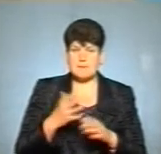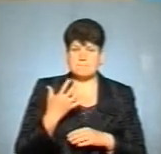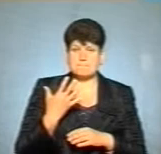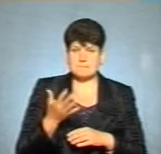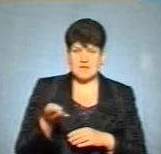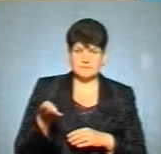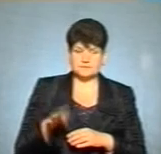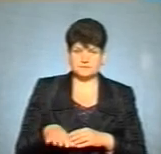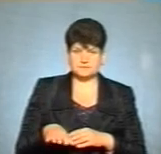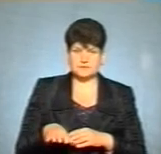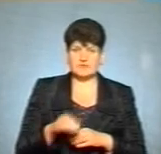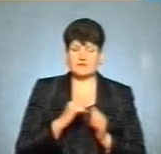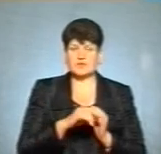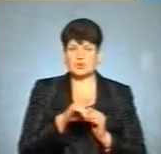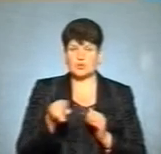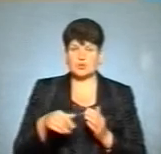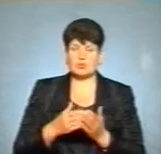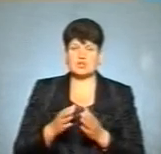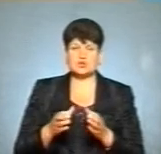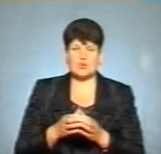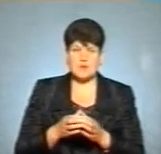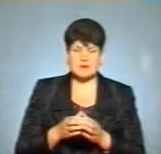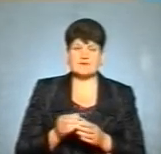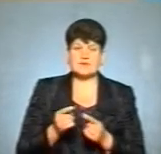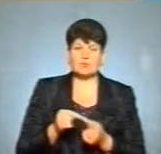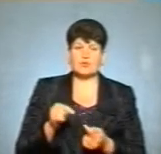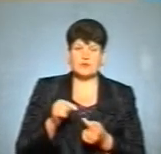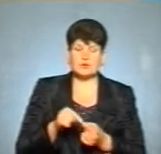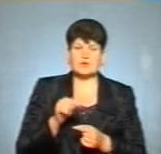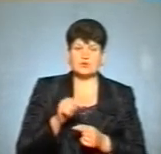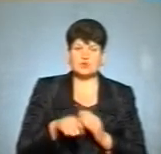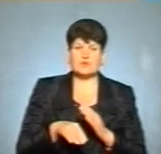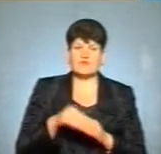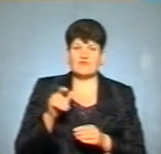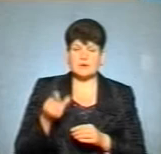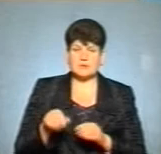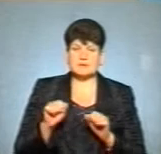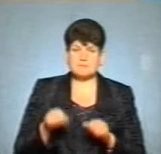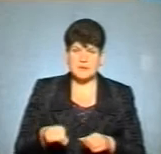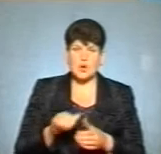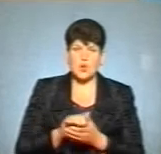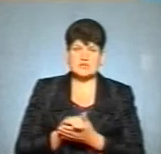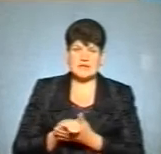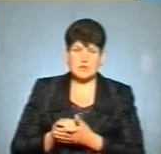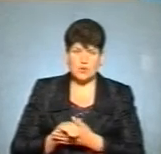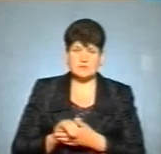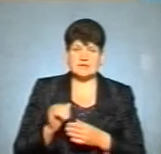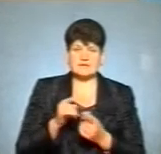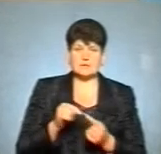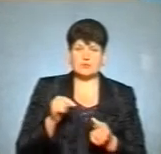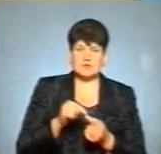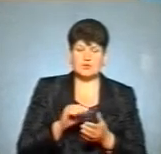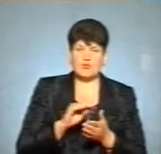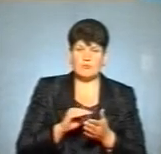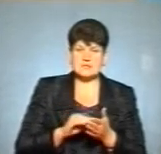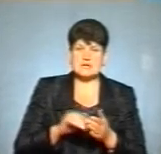примірників, тобто від кожної політичної партії. Тобто, відповідно, для того, щоб виборець міг остаточно ознайомитися і, відповідно, вписати номер